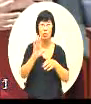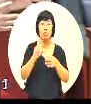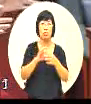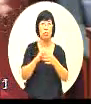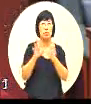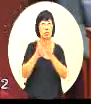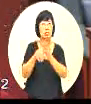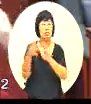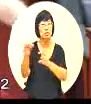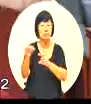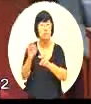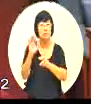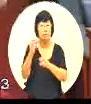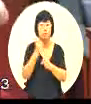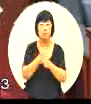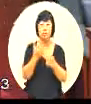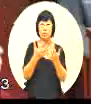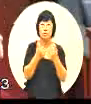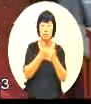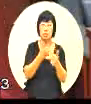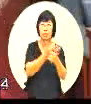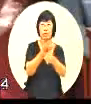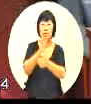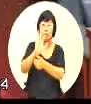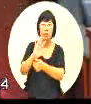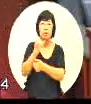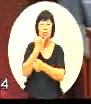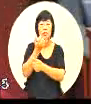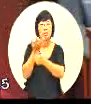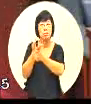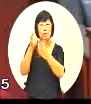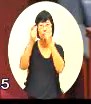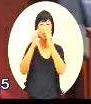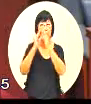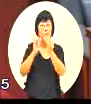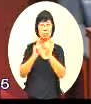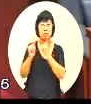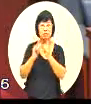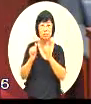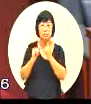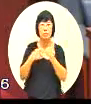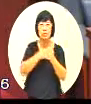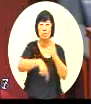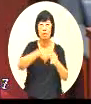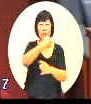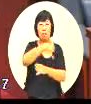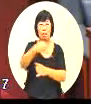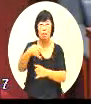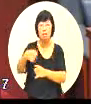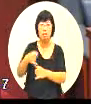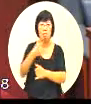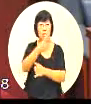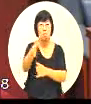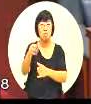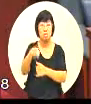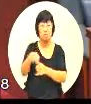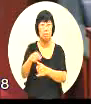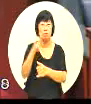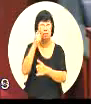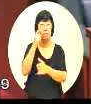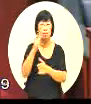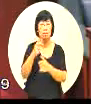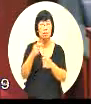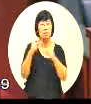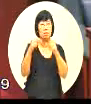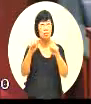业机会，可是我们大部分的高雄市民身体健康都不好。我不知道市长知不知道这个调查，高雄市平